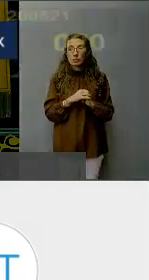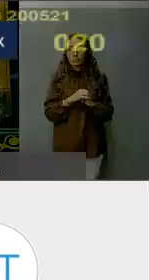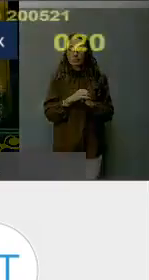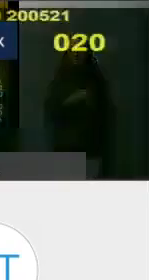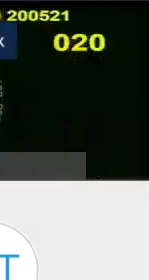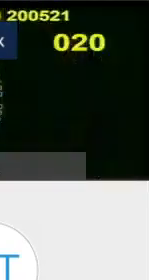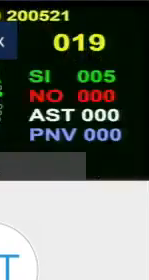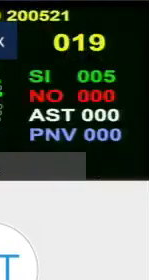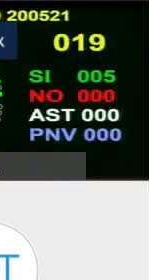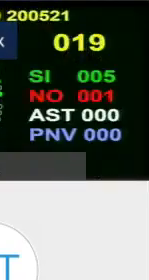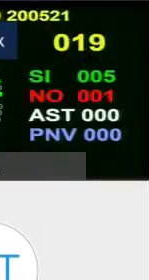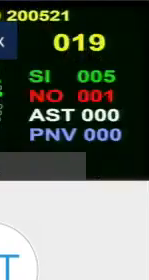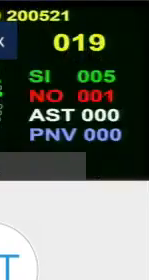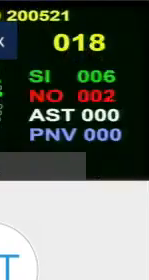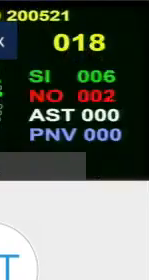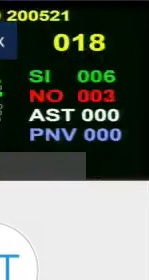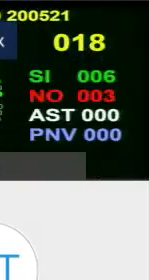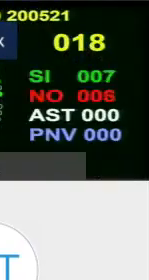si vota